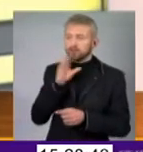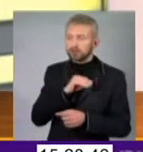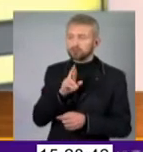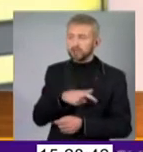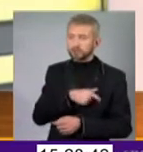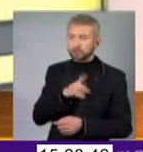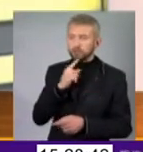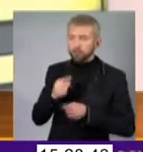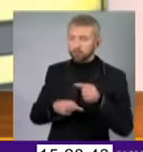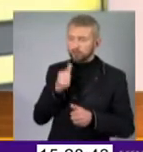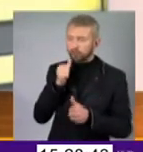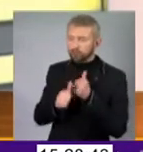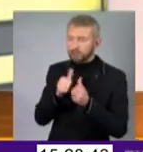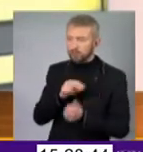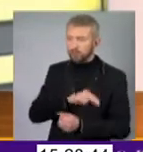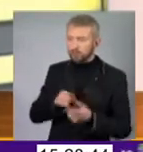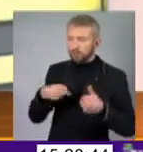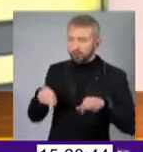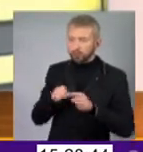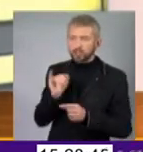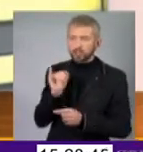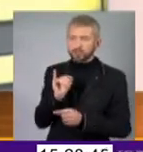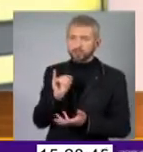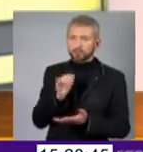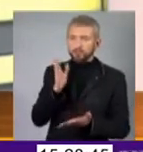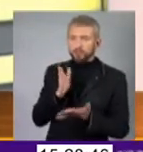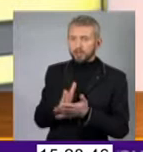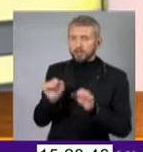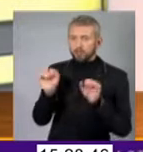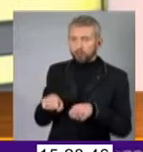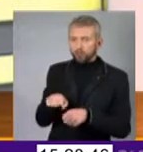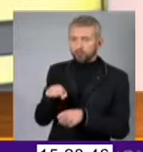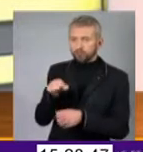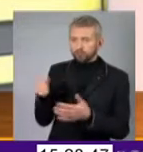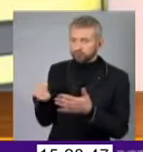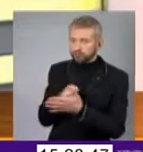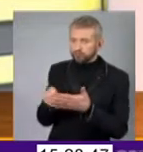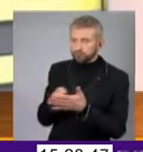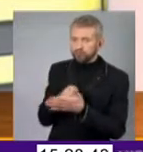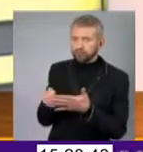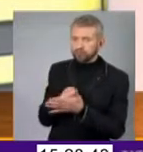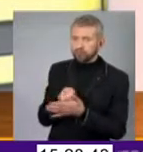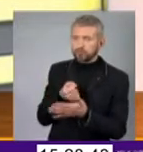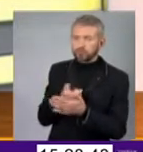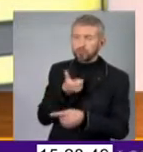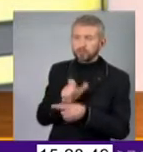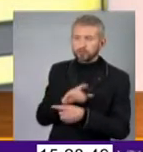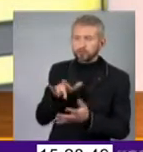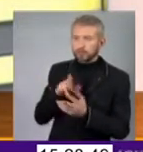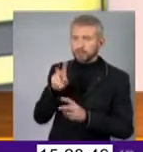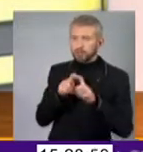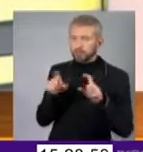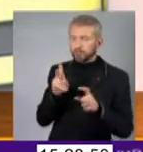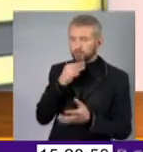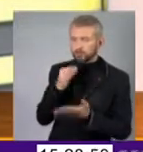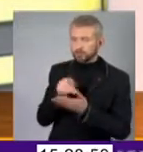який постійно щодня працює на окрузі і, власне кажучи, має змогу достукатися до більшості комунальних підприємств, які опікуються